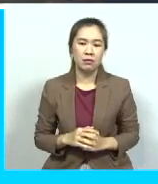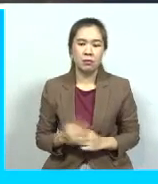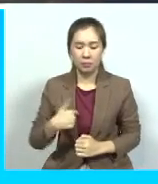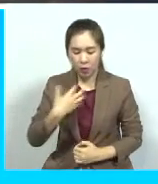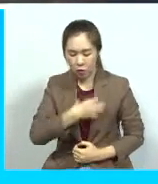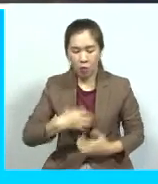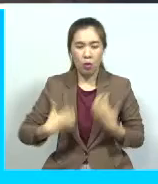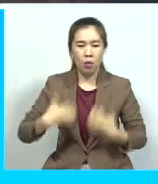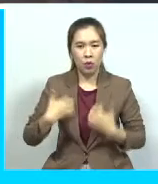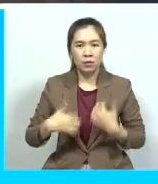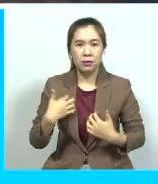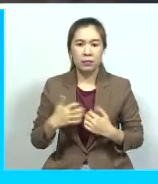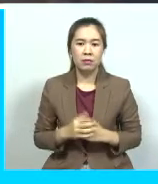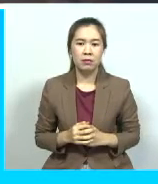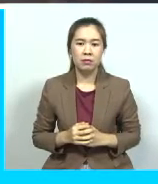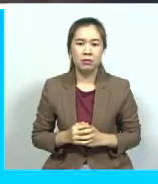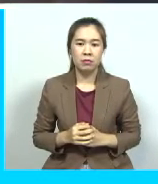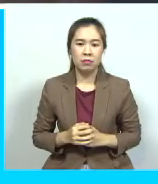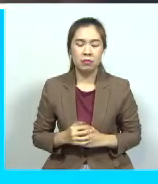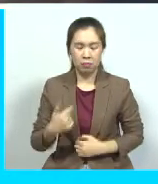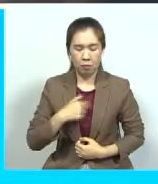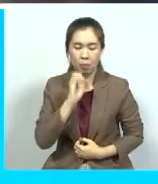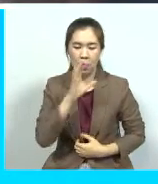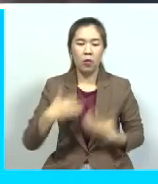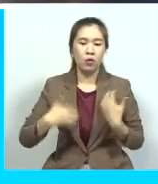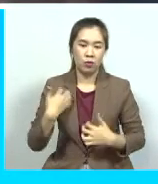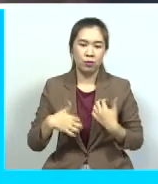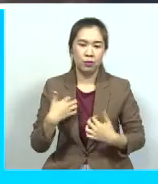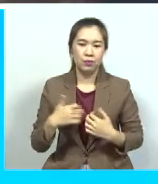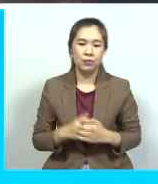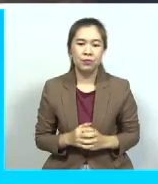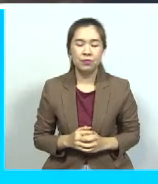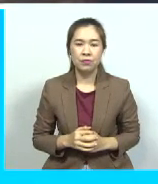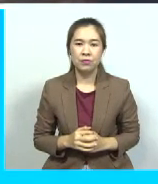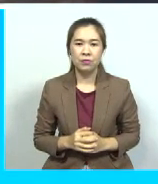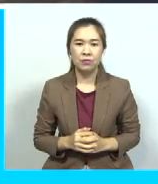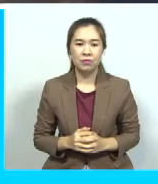ก็มีอารมณ์หงุดหงิดขึ้นมาครับบอกตัวว่าผมมีอารมณ์หงุดหงิดจริงๆ